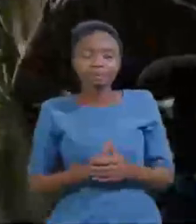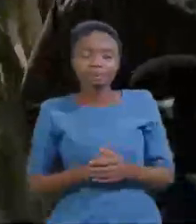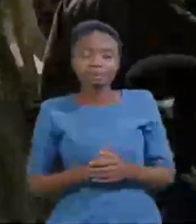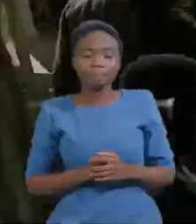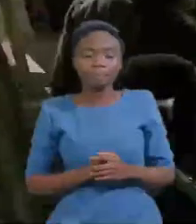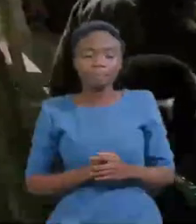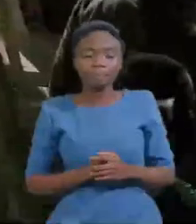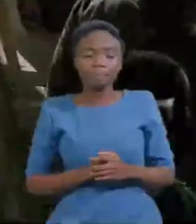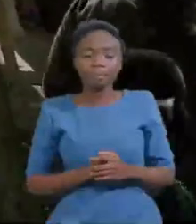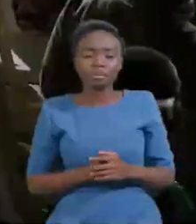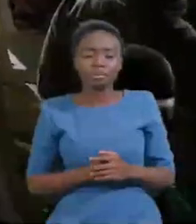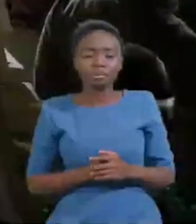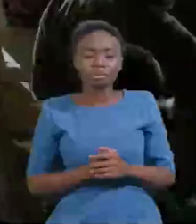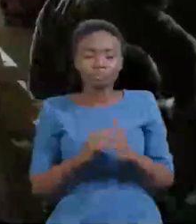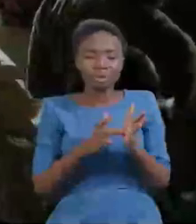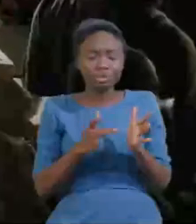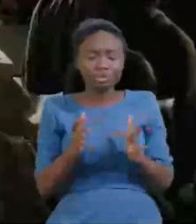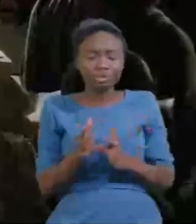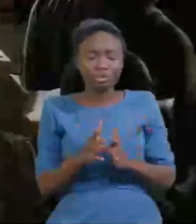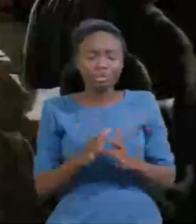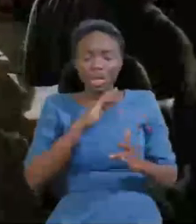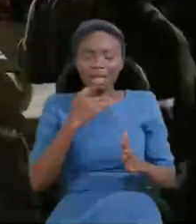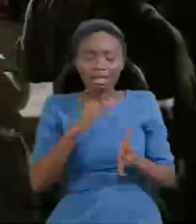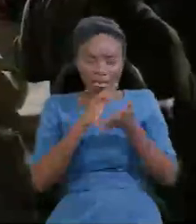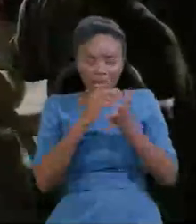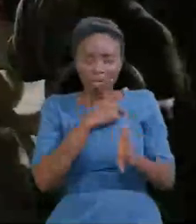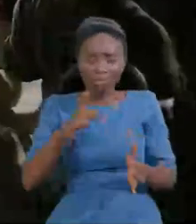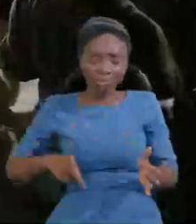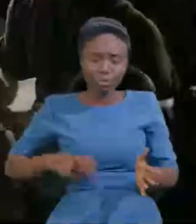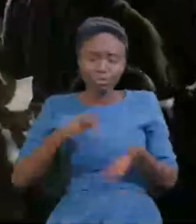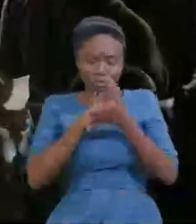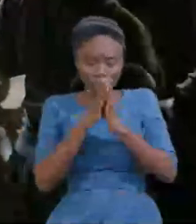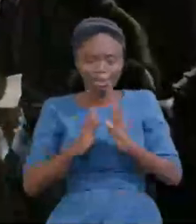Tu te mets debout pour que la paix de Dieu vienne dans ton cœur.